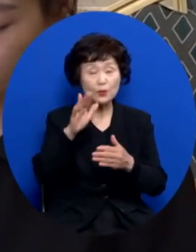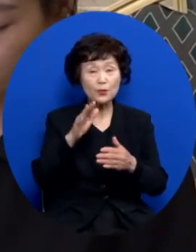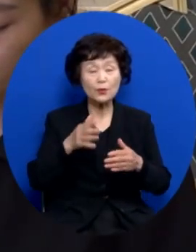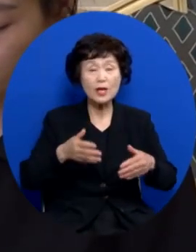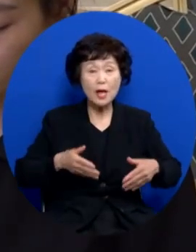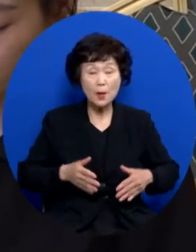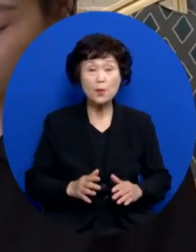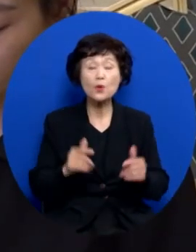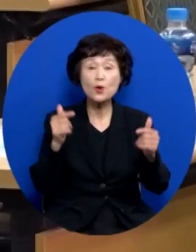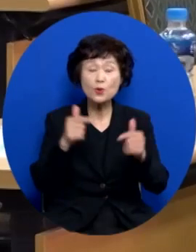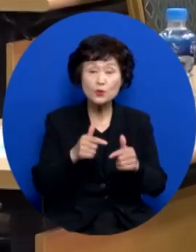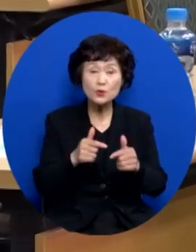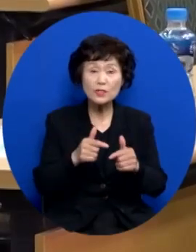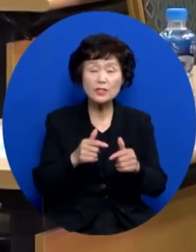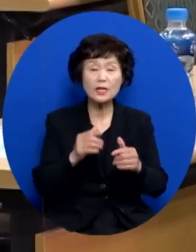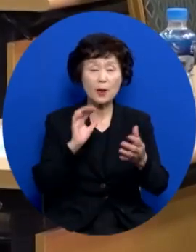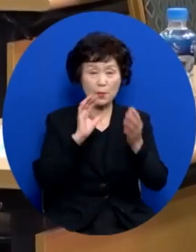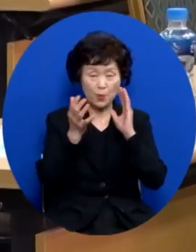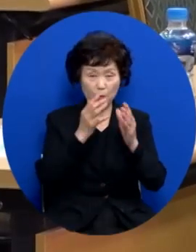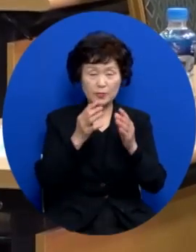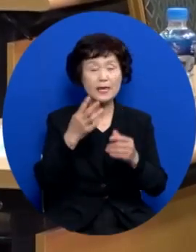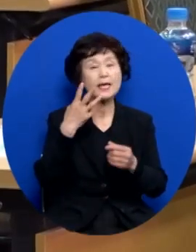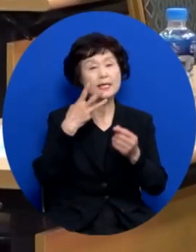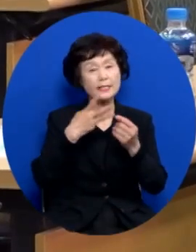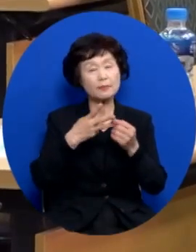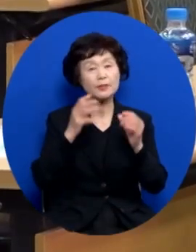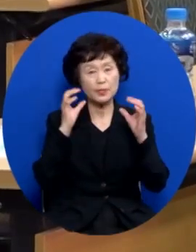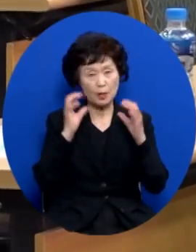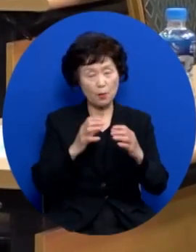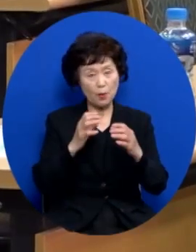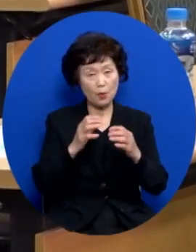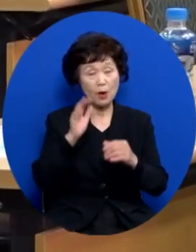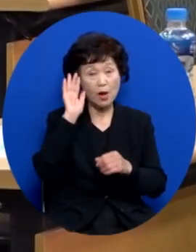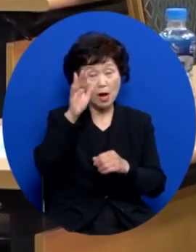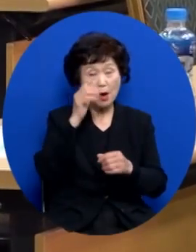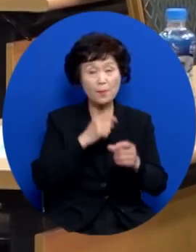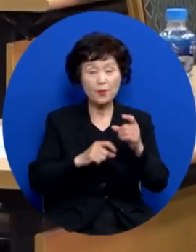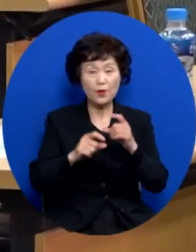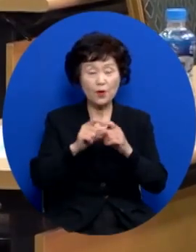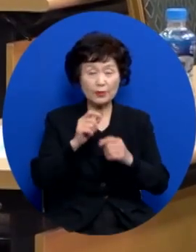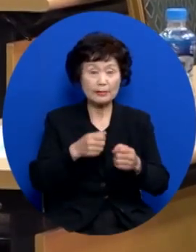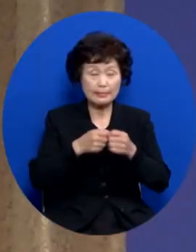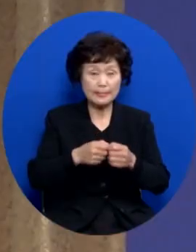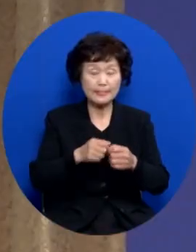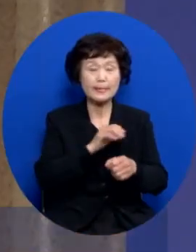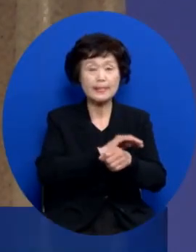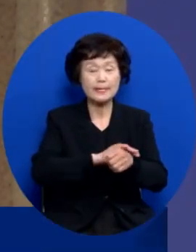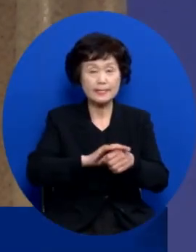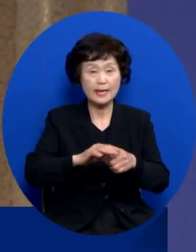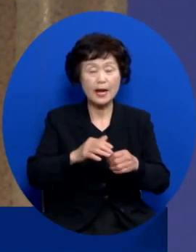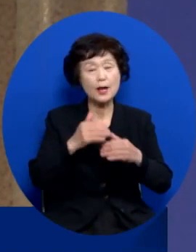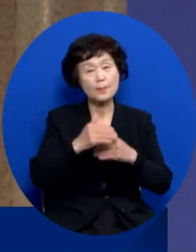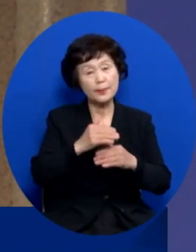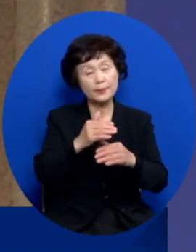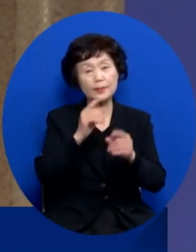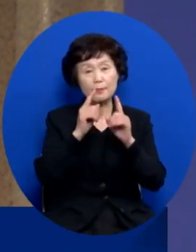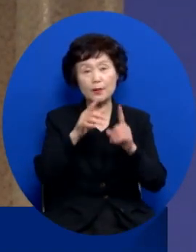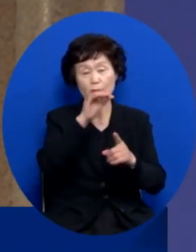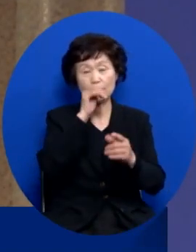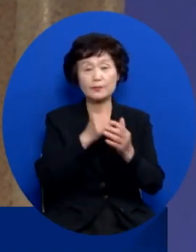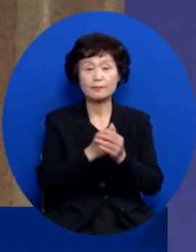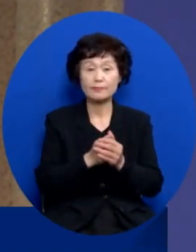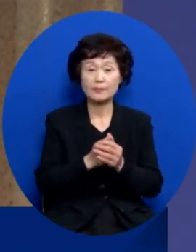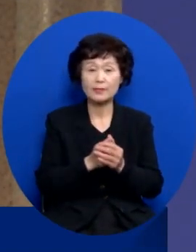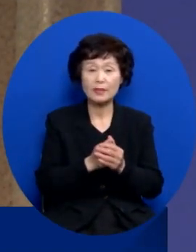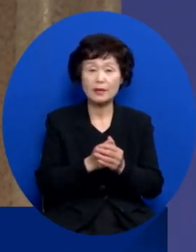저출생 포럼을 개최한 만큼 앞으로 의미 있는 행사를 지속해 나가겠다고 밝혔습니다. 이 지표에 대한 것을 우리